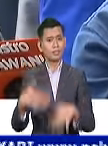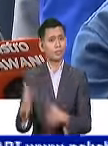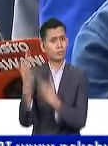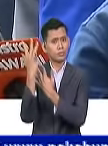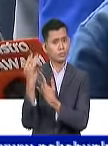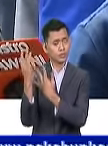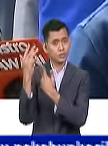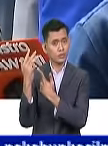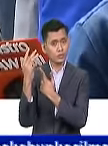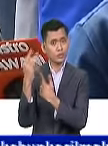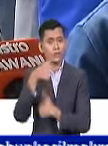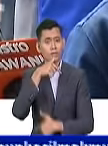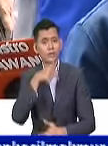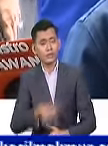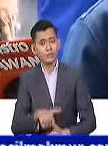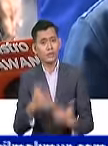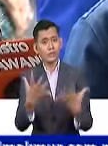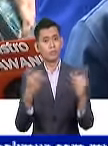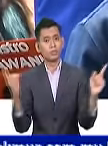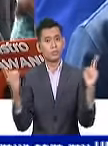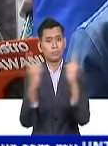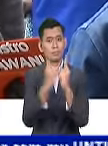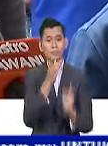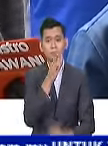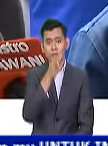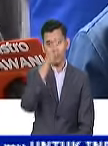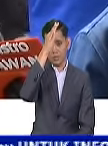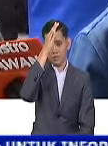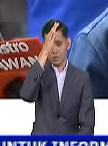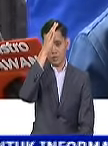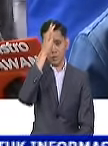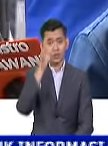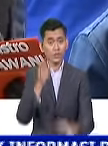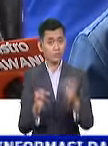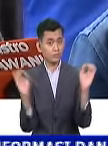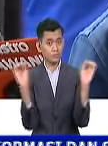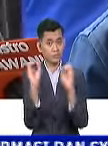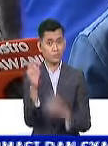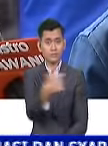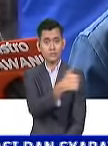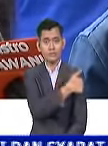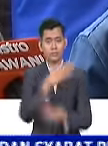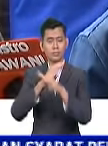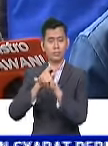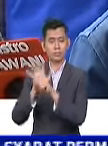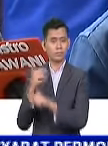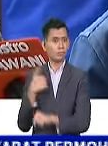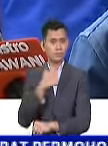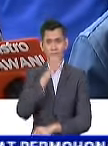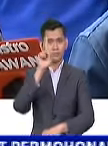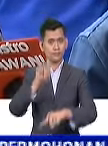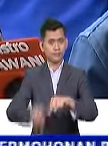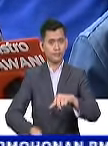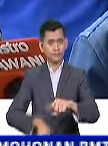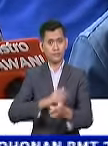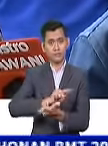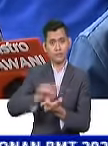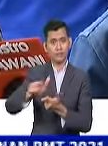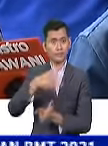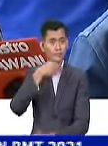balik kampung, nak jumpa keluarga, ibu bapa dan sebagainya. Kalau tidak mendapat vaksin, kita tak benarkan untuk balik